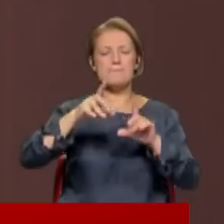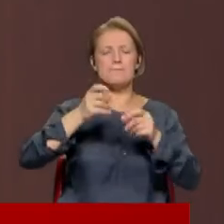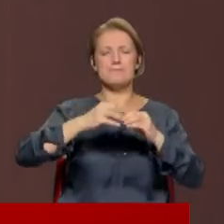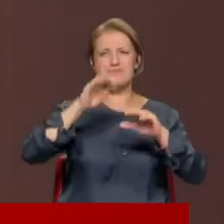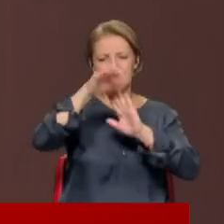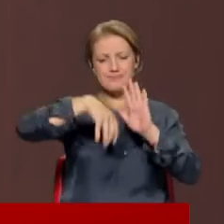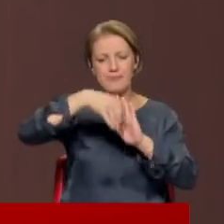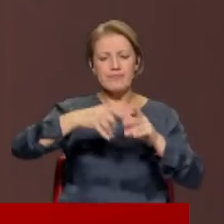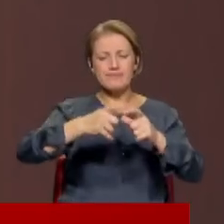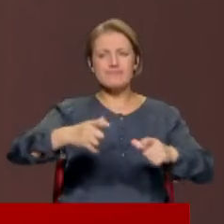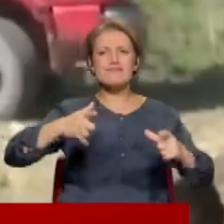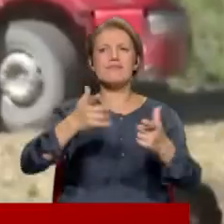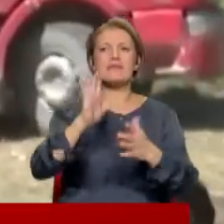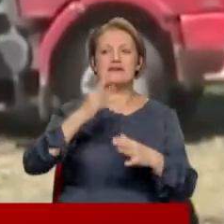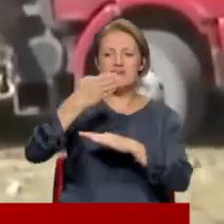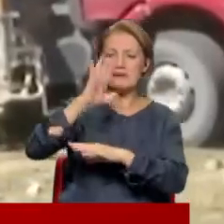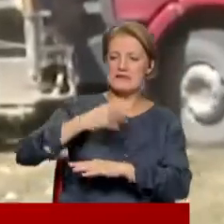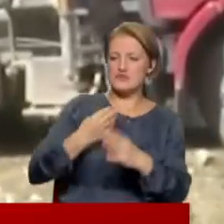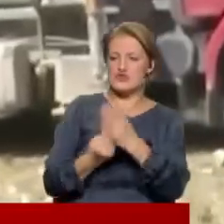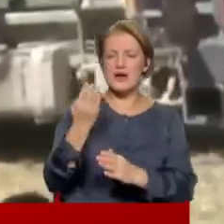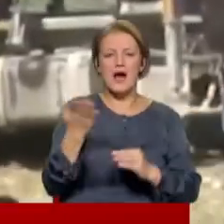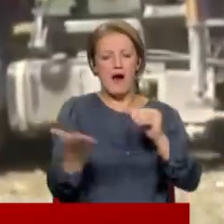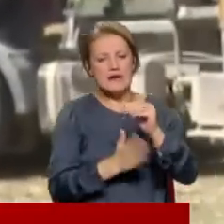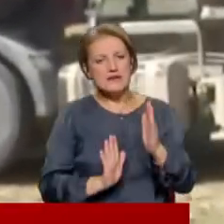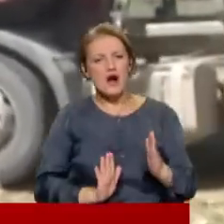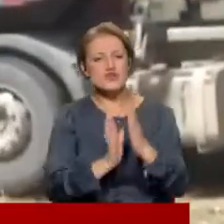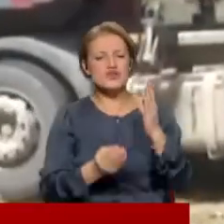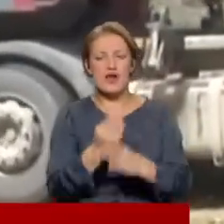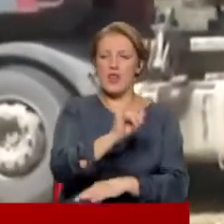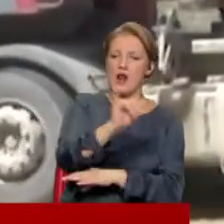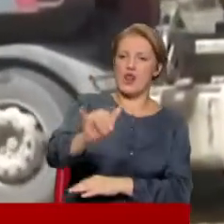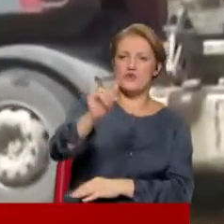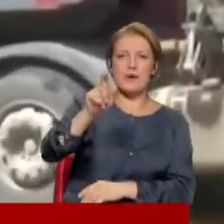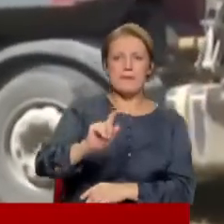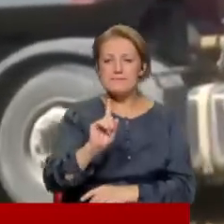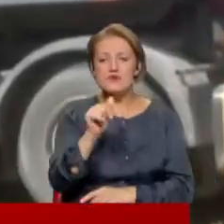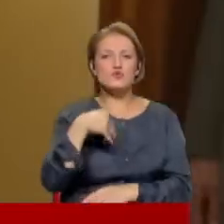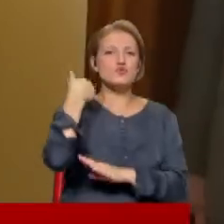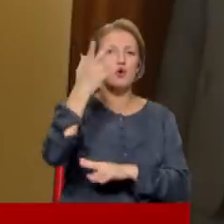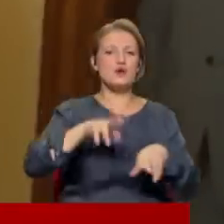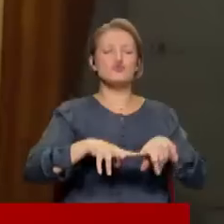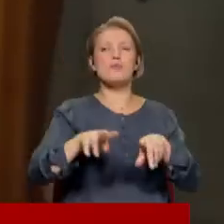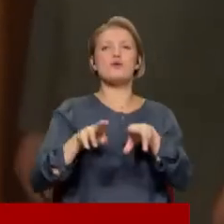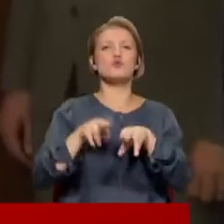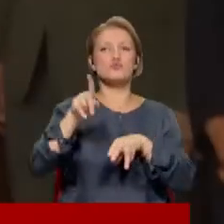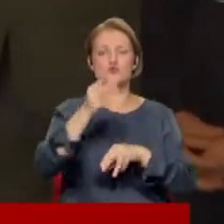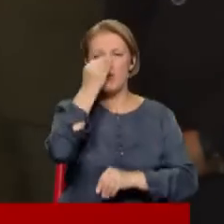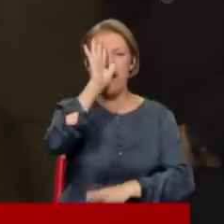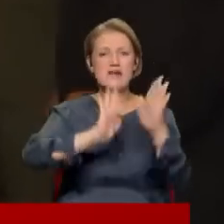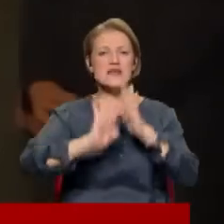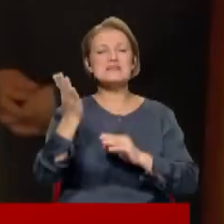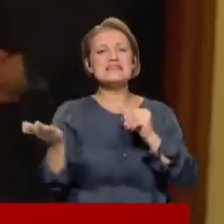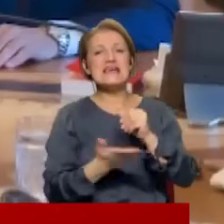ocağını işleten şirkete sahip çıkarken ağaç kesimine karşı çıkanları eleştirmişti. Bir gün sonra Numan Kurtulmuş,